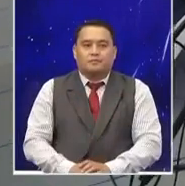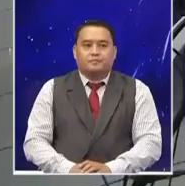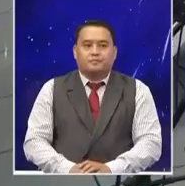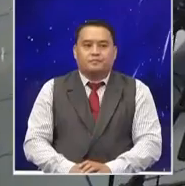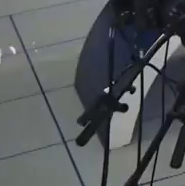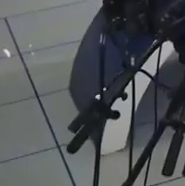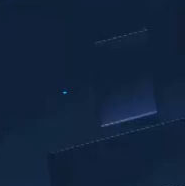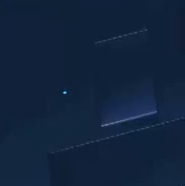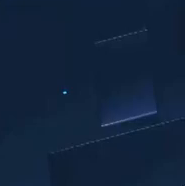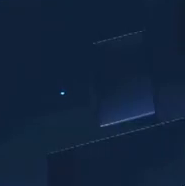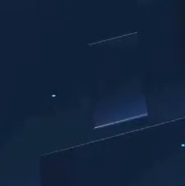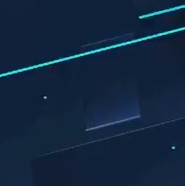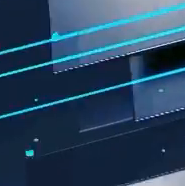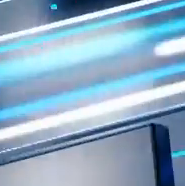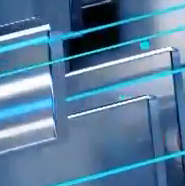главным